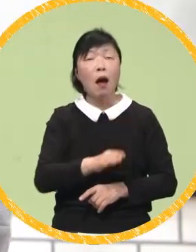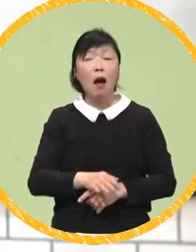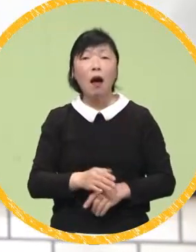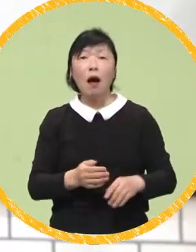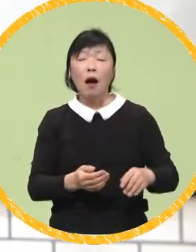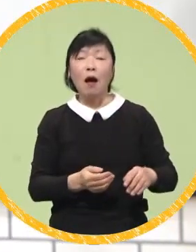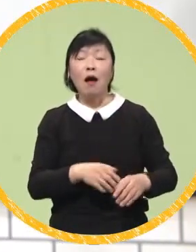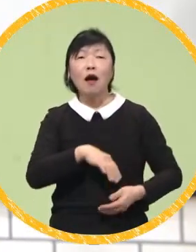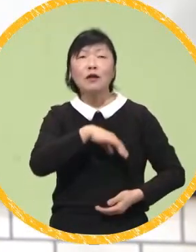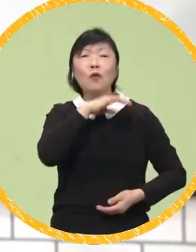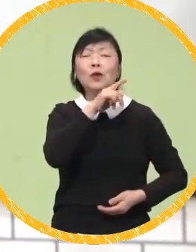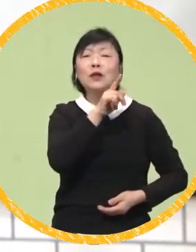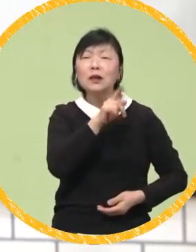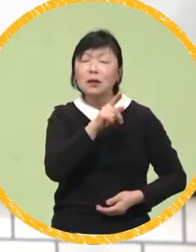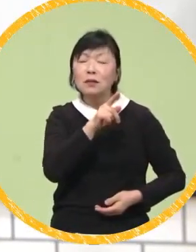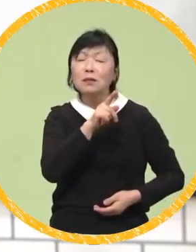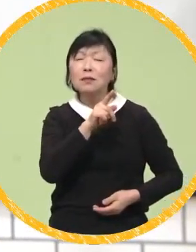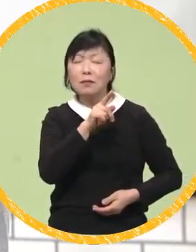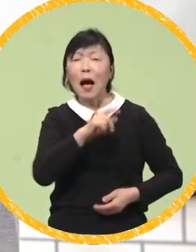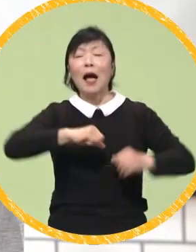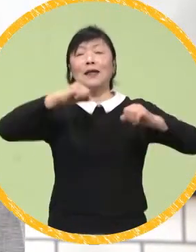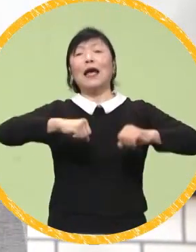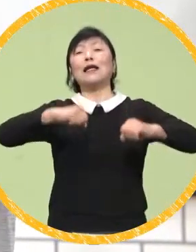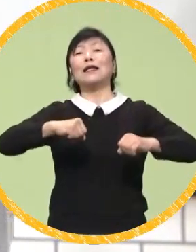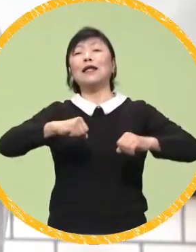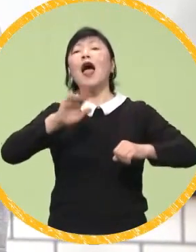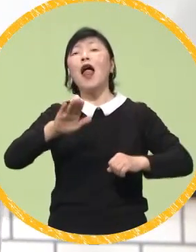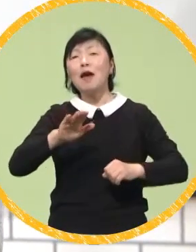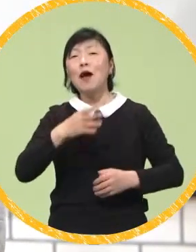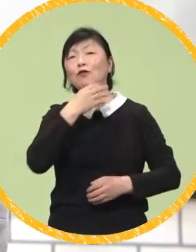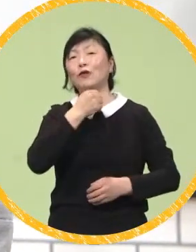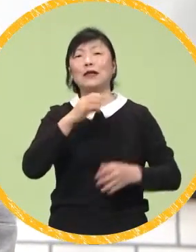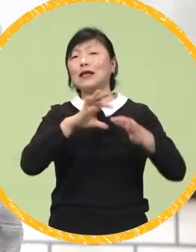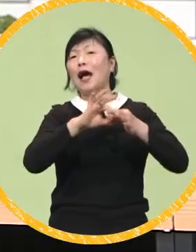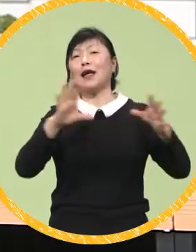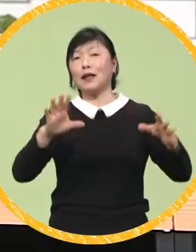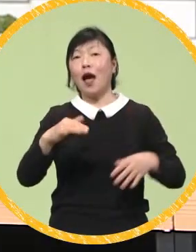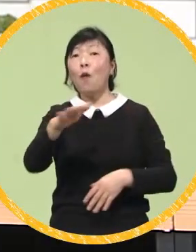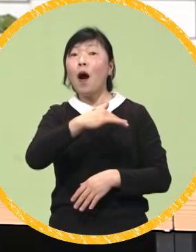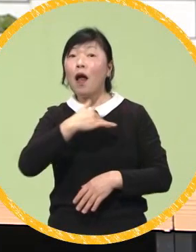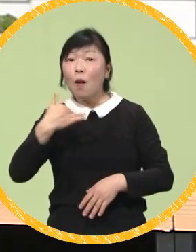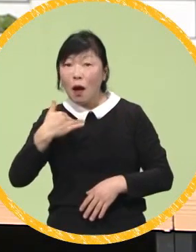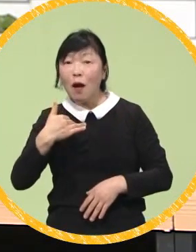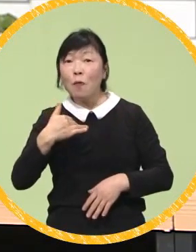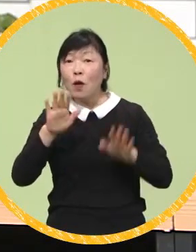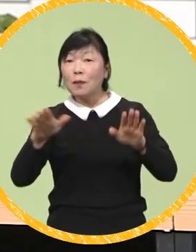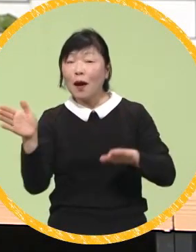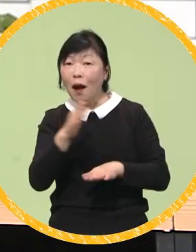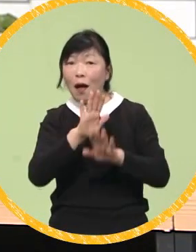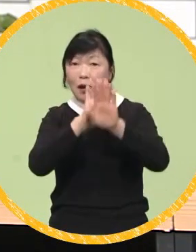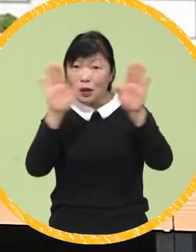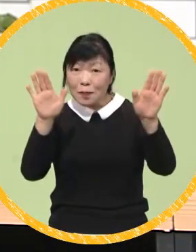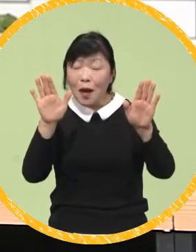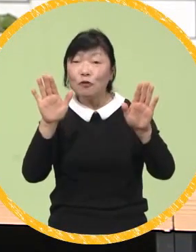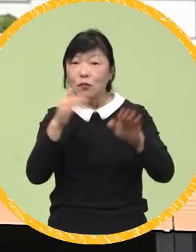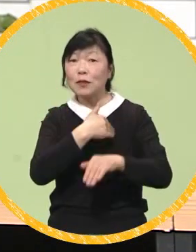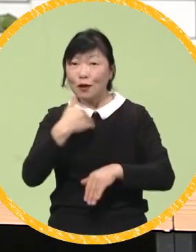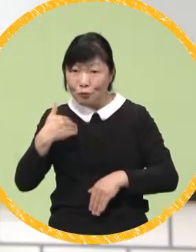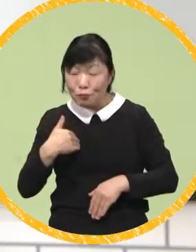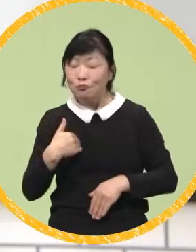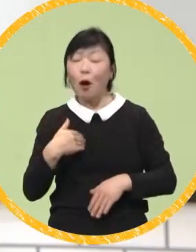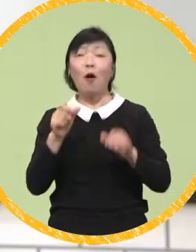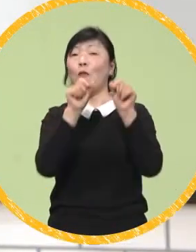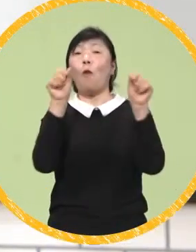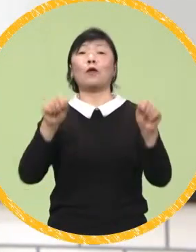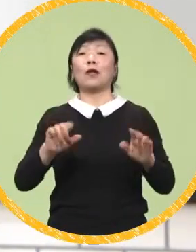上はあのうお元気であればなるんですけど例えば私たちとかが今から始めようと思ってもできるもので全く